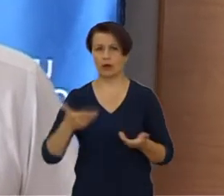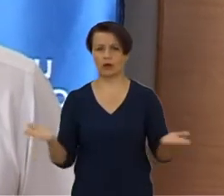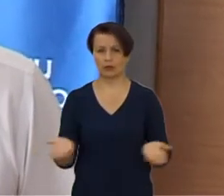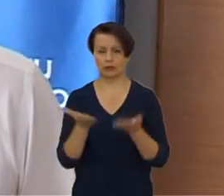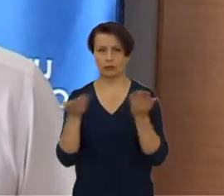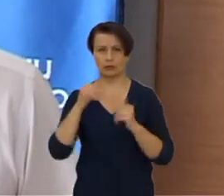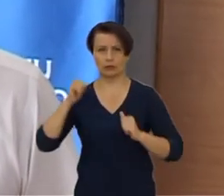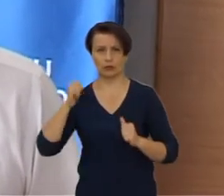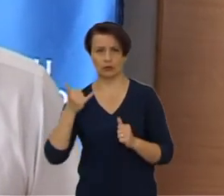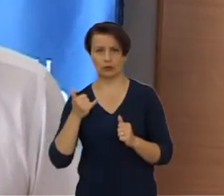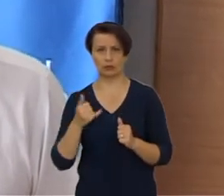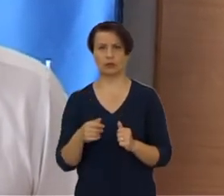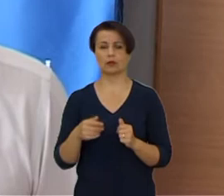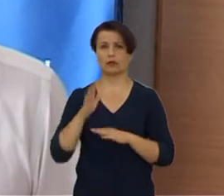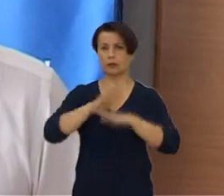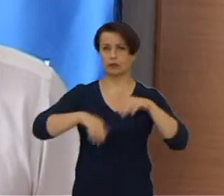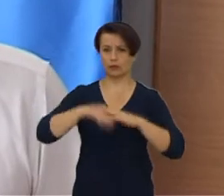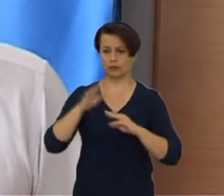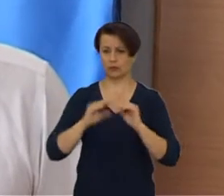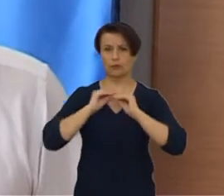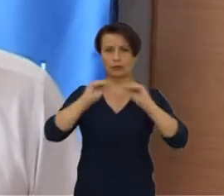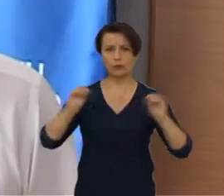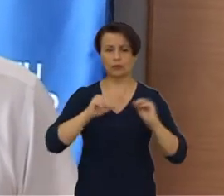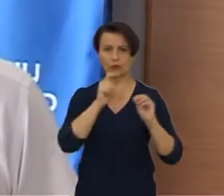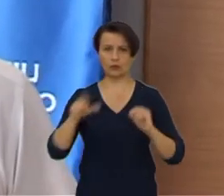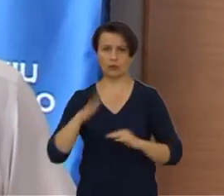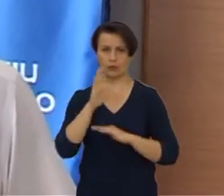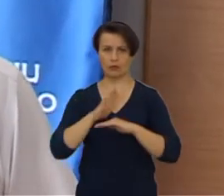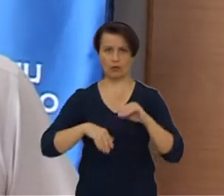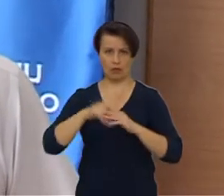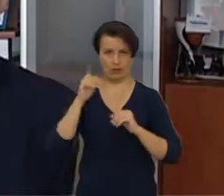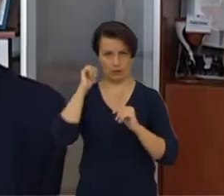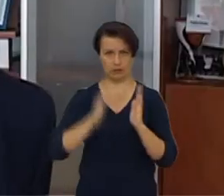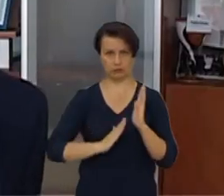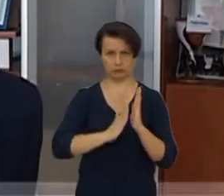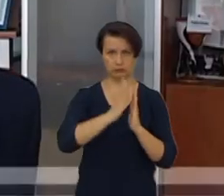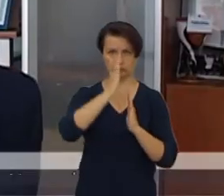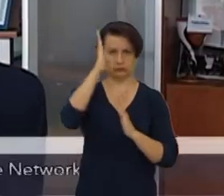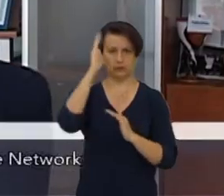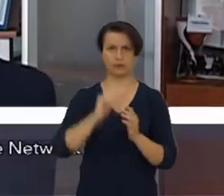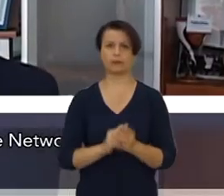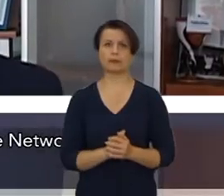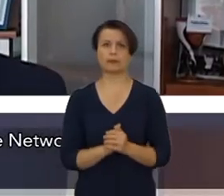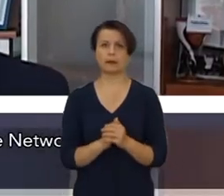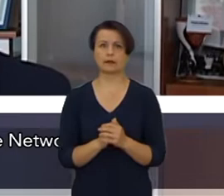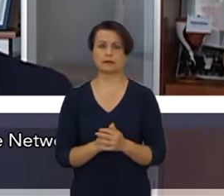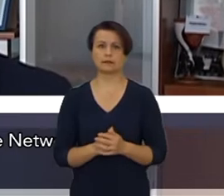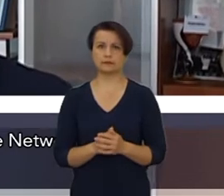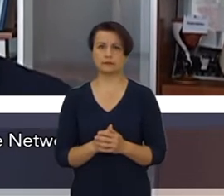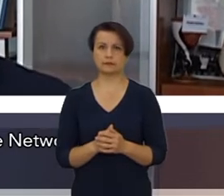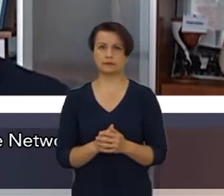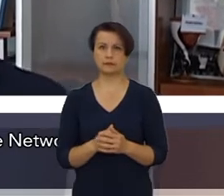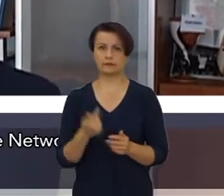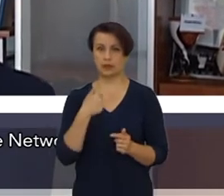ugdymo kokybę, pakelti profesijos mokytojų kvalifikaciją. I represent an international